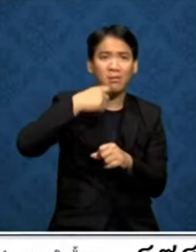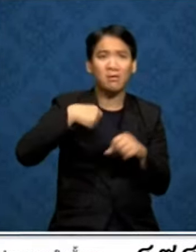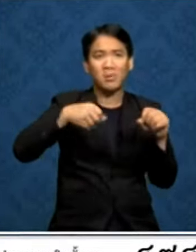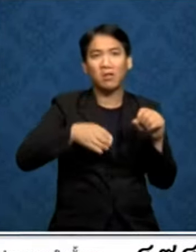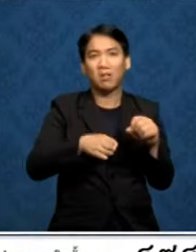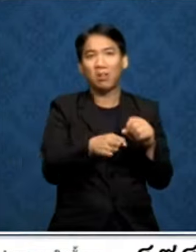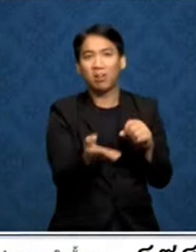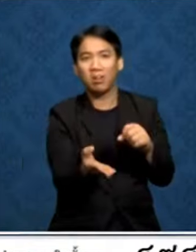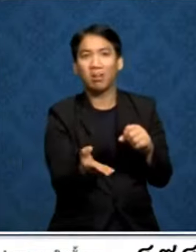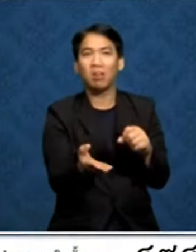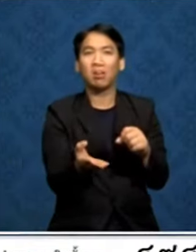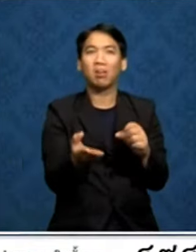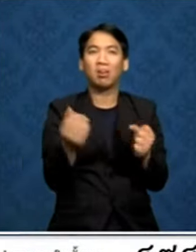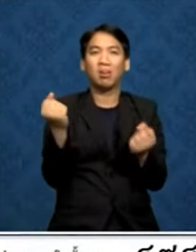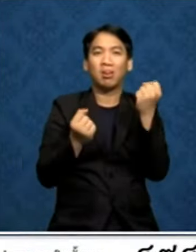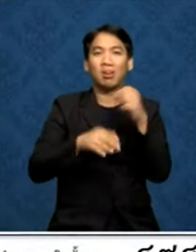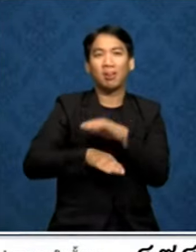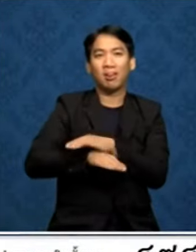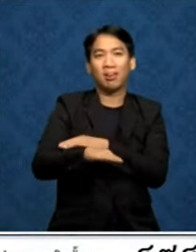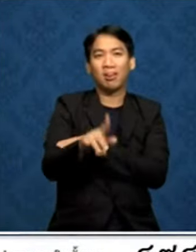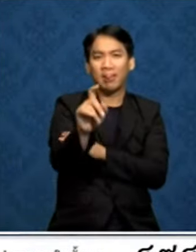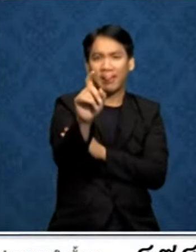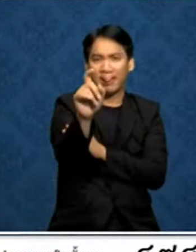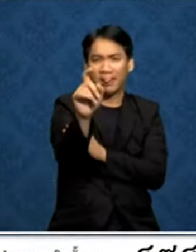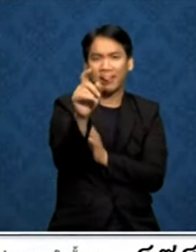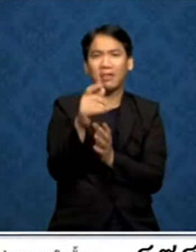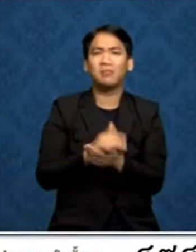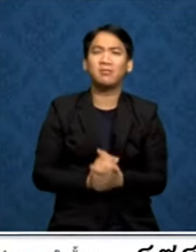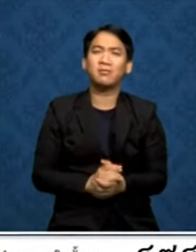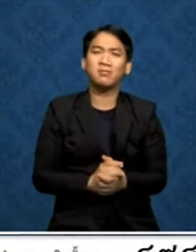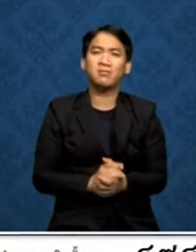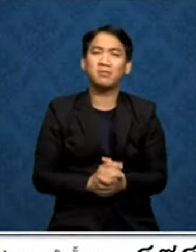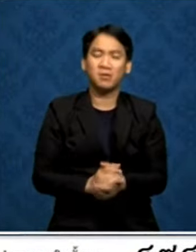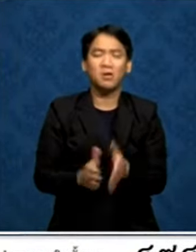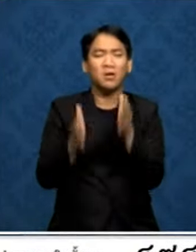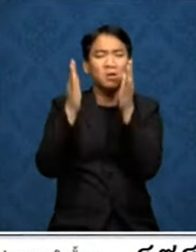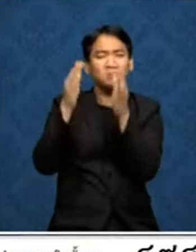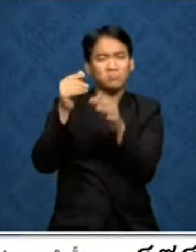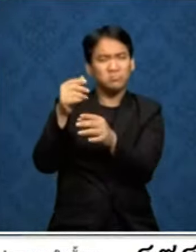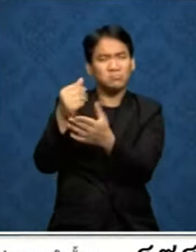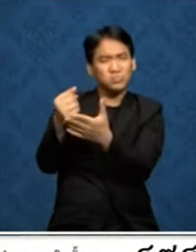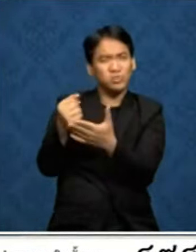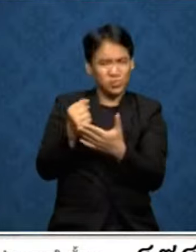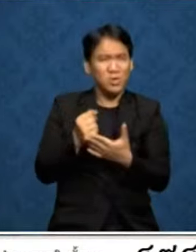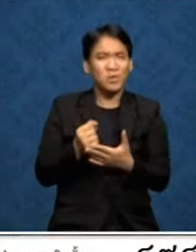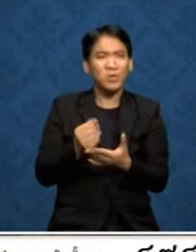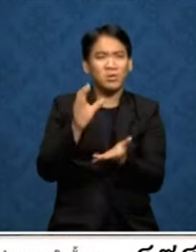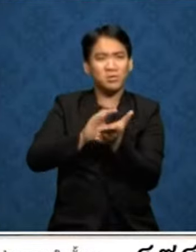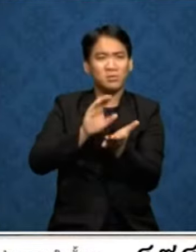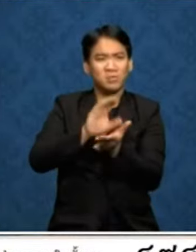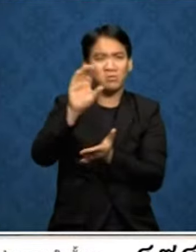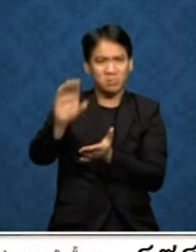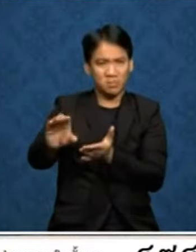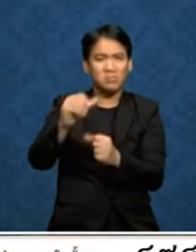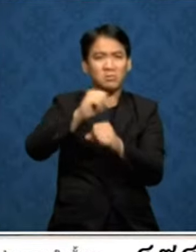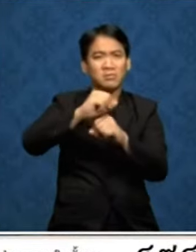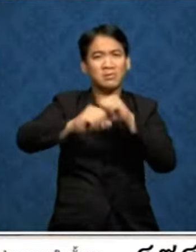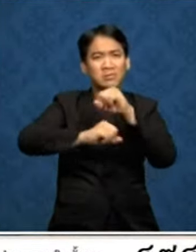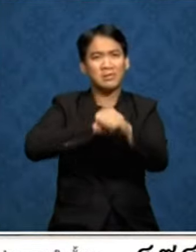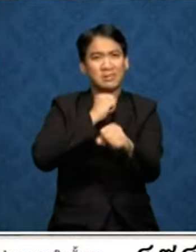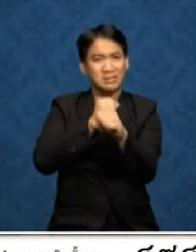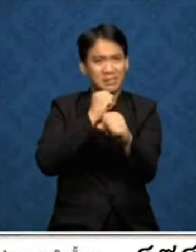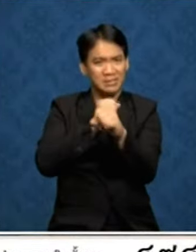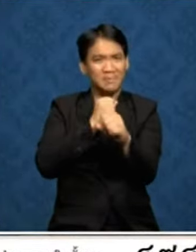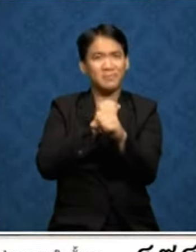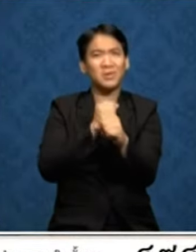ค่ะ เละเลยค่ะ ไปมาไม่ได้ขอใหหนวยงานที่เกยวข้องค่ จัสนก็มาลมาปรับปรุงดูแลพี่นประชาชนด้ค่ะและเรื่สุท้ายค่ะ ขอ